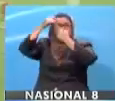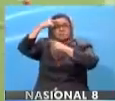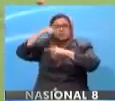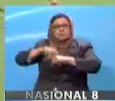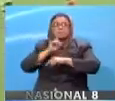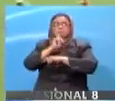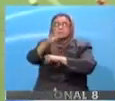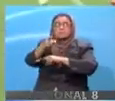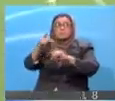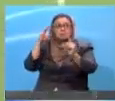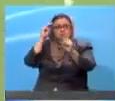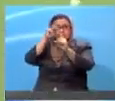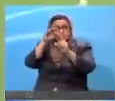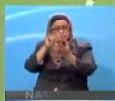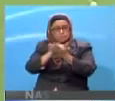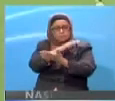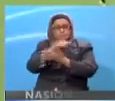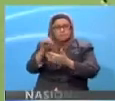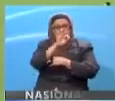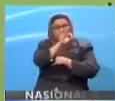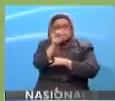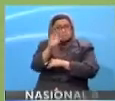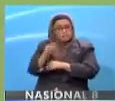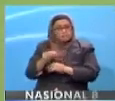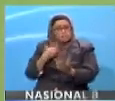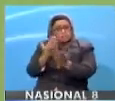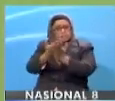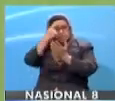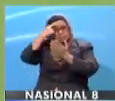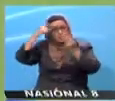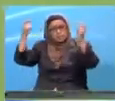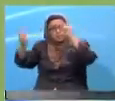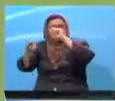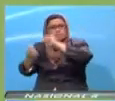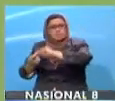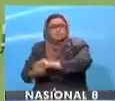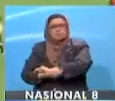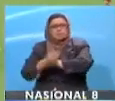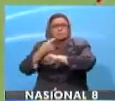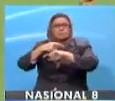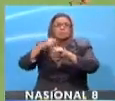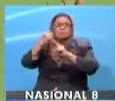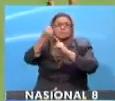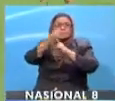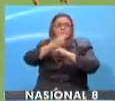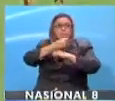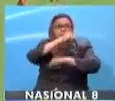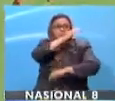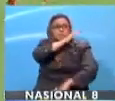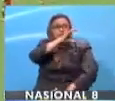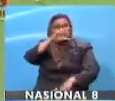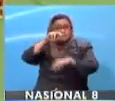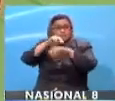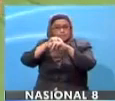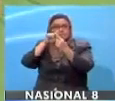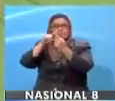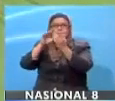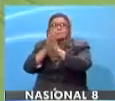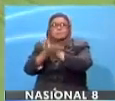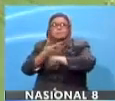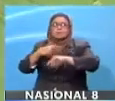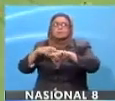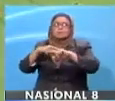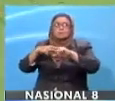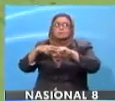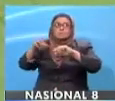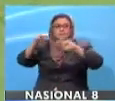itu. Malah FAM juga bercadang untuk menukar posisi jurulatih kebangsaan kepada pengurus pasukan. Ketika ini